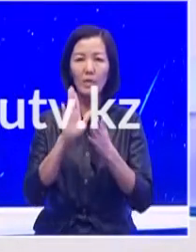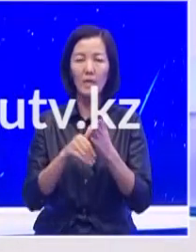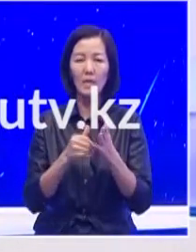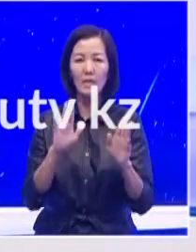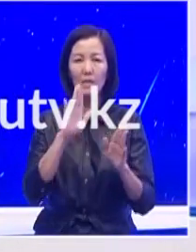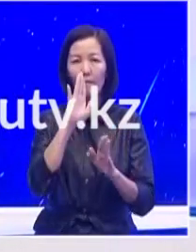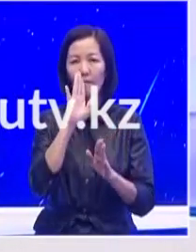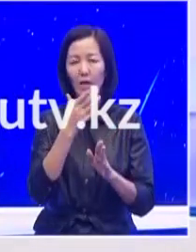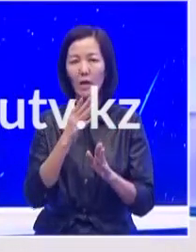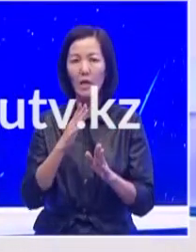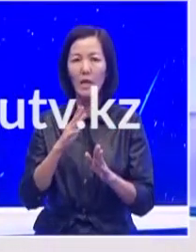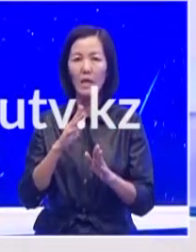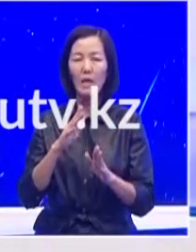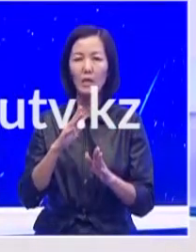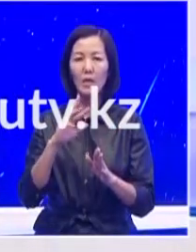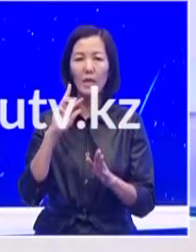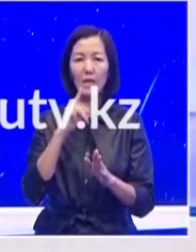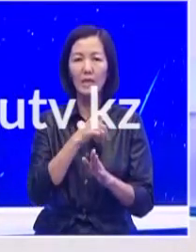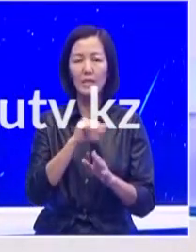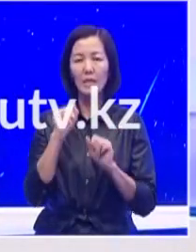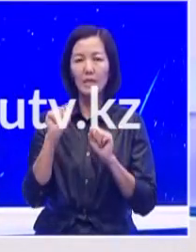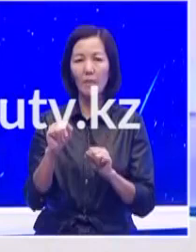сақ болыңыз акцияларын өткізіп жүр. Мамандар от